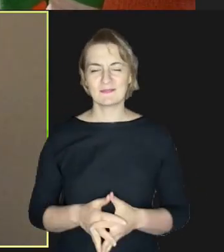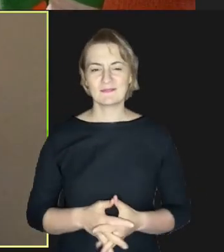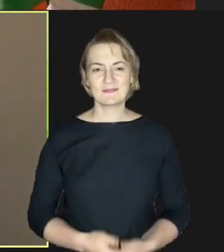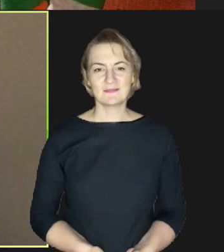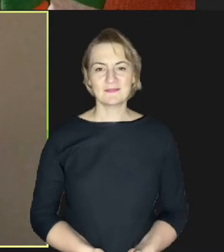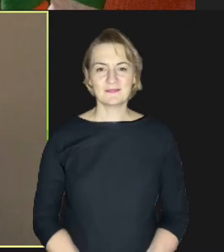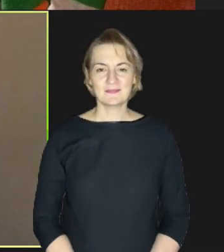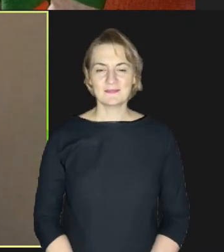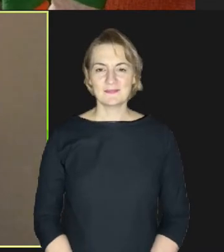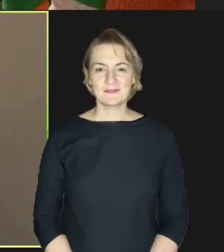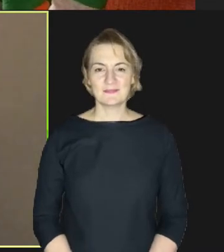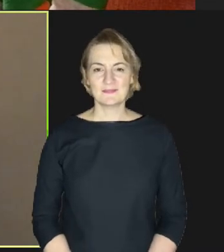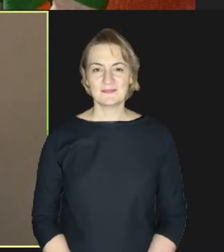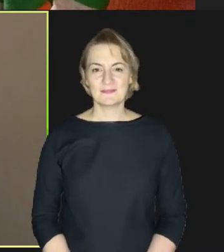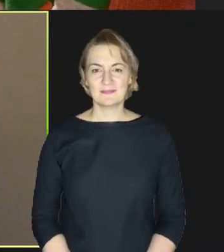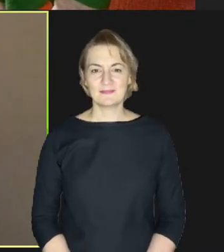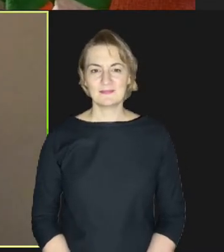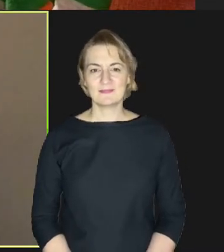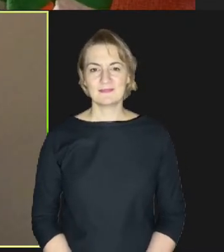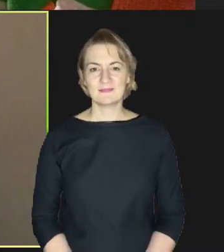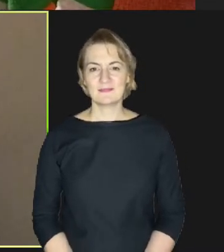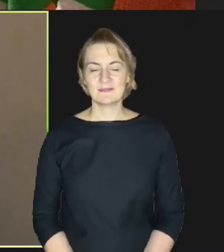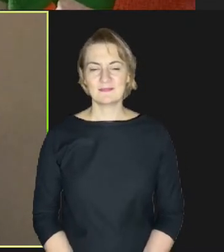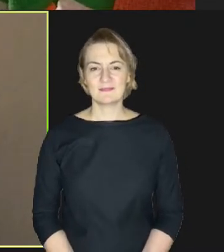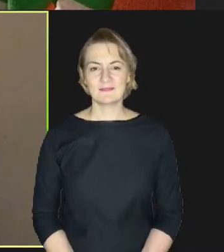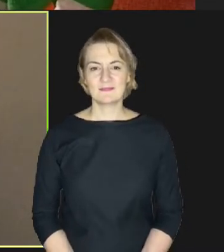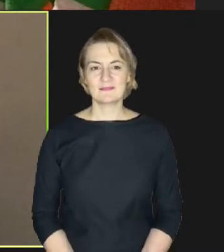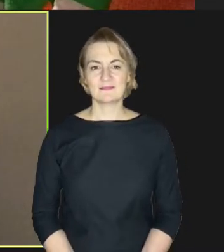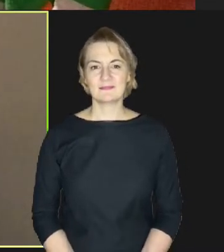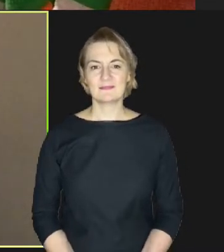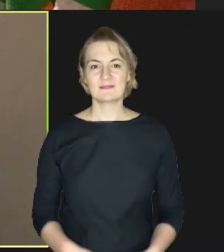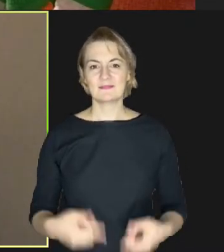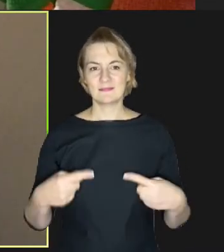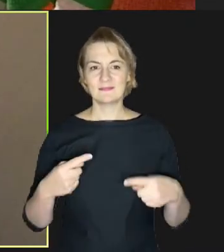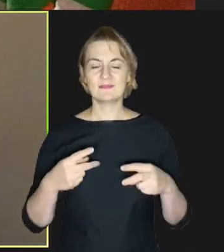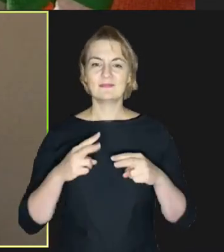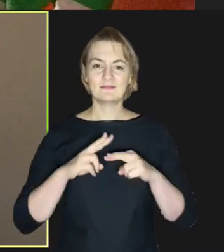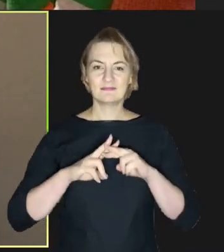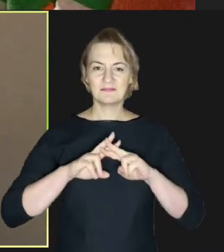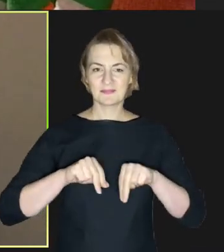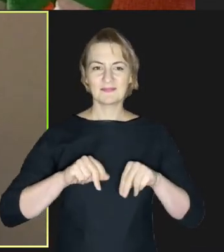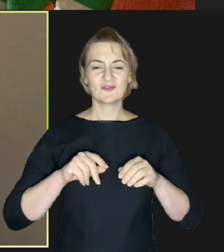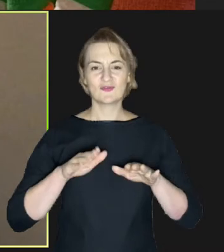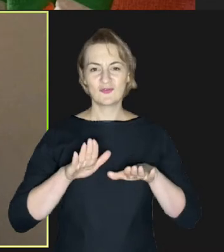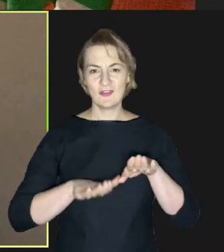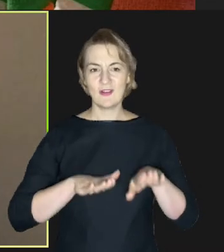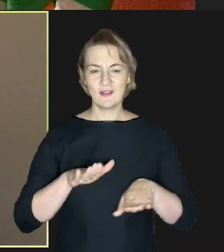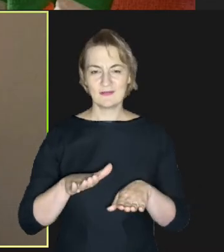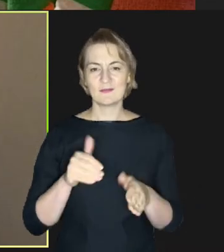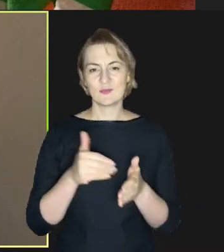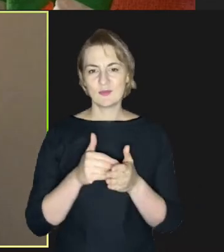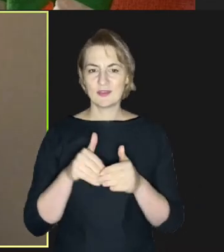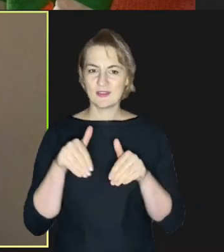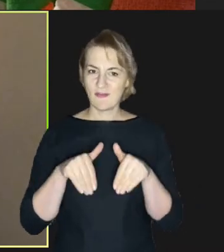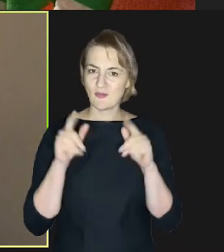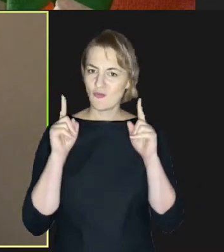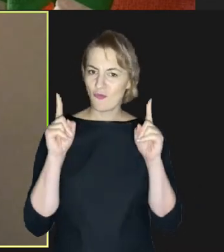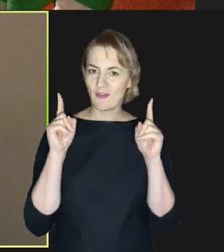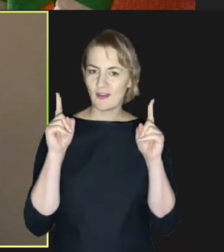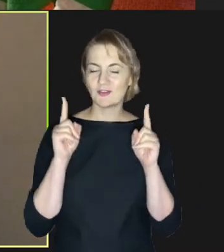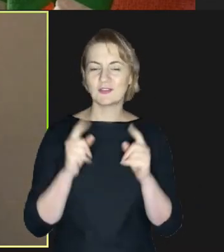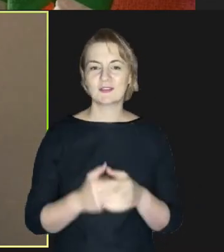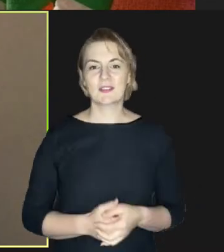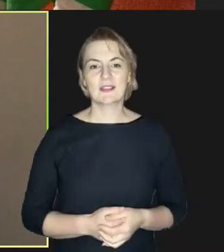różnych śladów. Czyli no, żeby nie zostawiać śladu, trzeba się zachowywać bardzo uważnie,